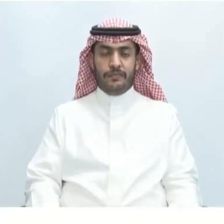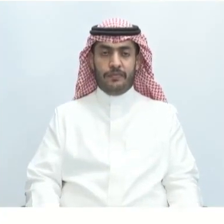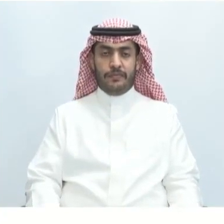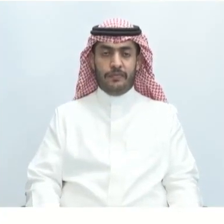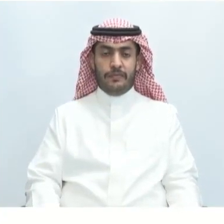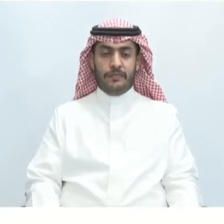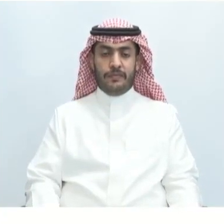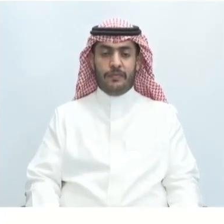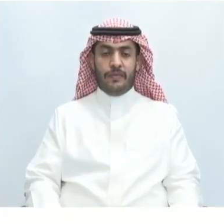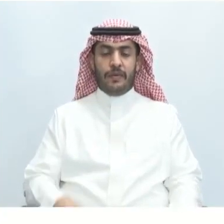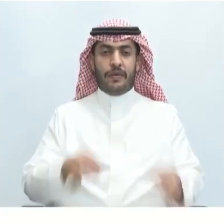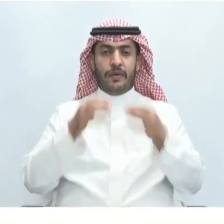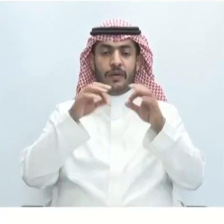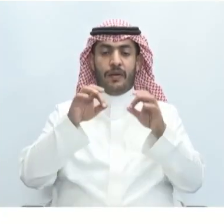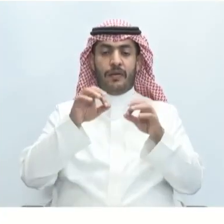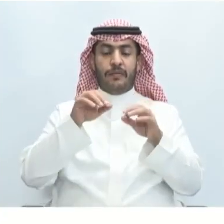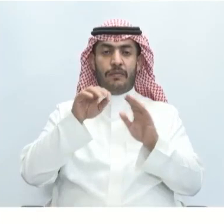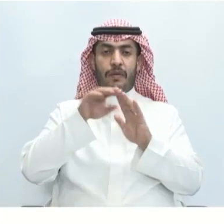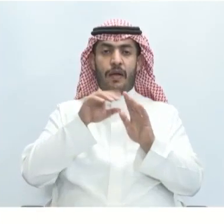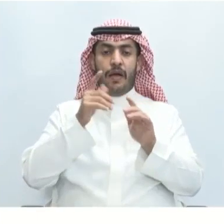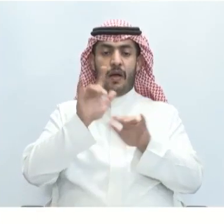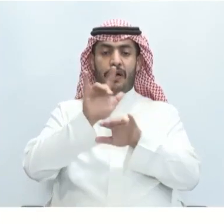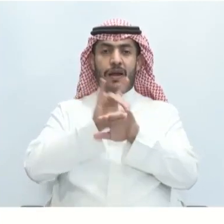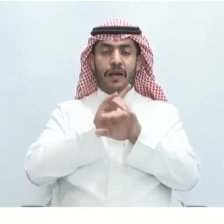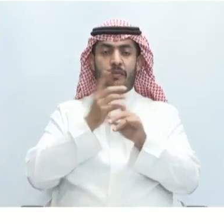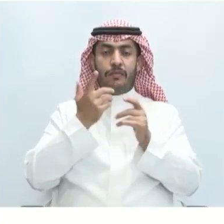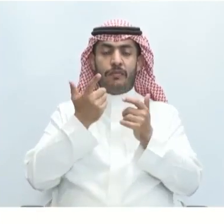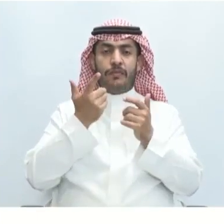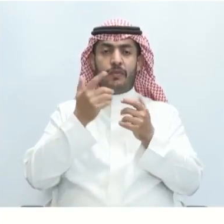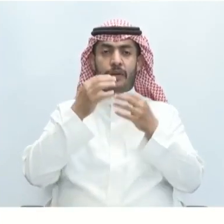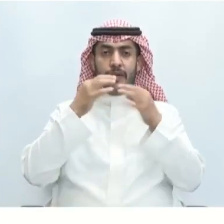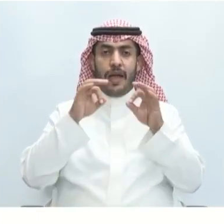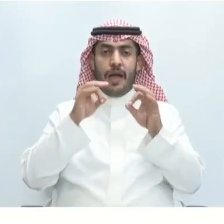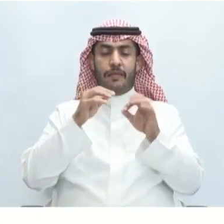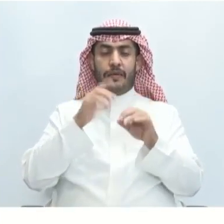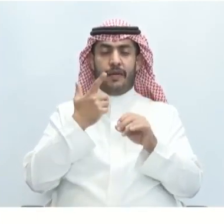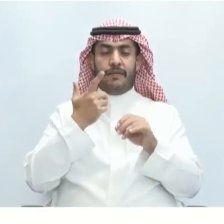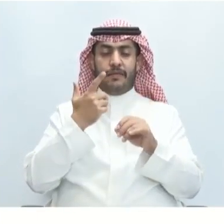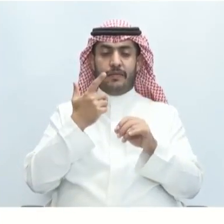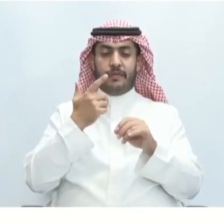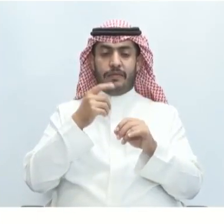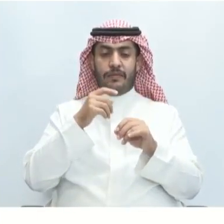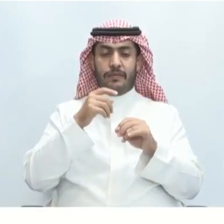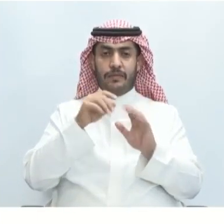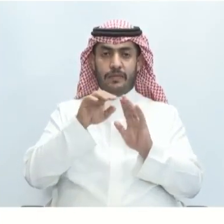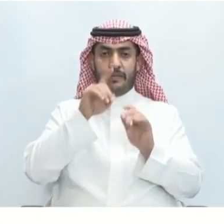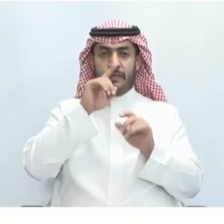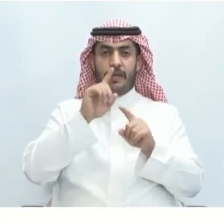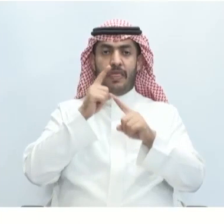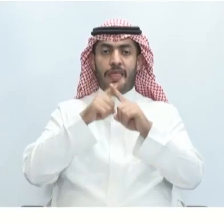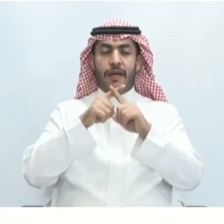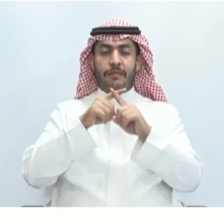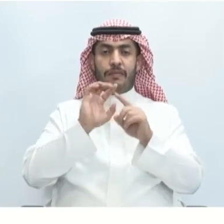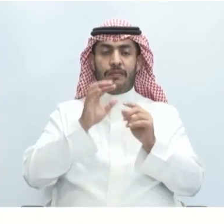اذا ايرادات الركاب كيف تحسب كيف نحسب ايراد الركاب بالتاكيد عبر ضرب